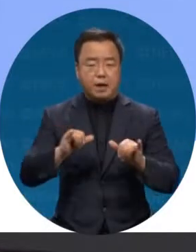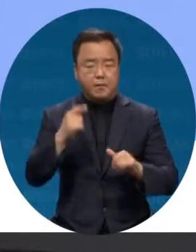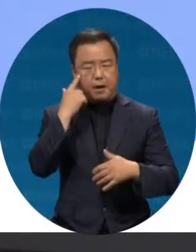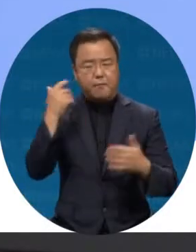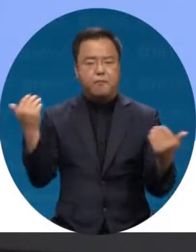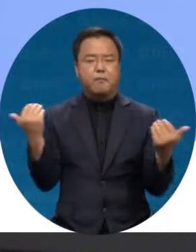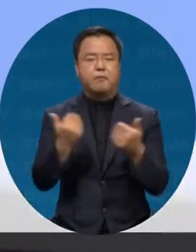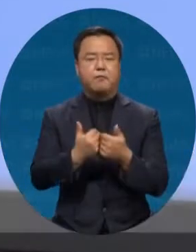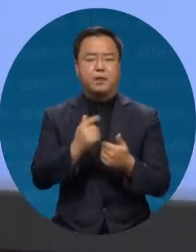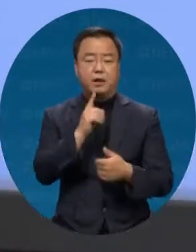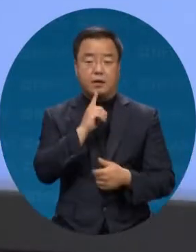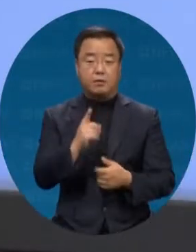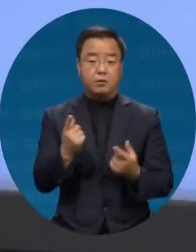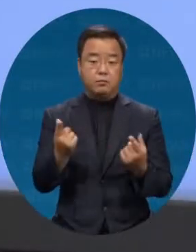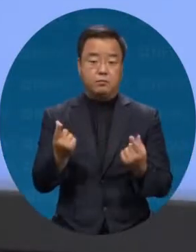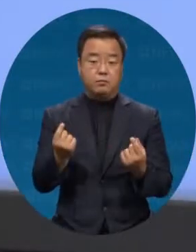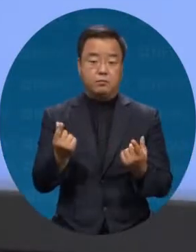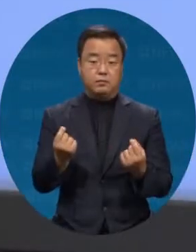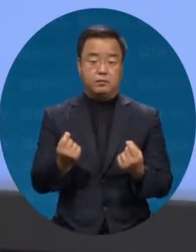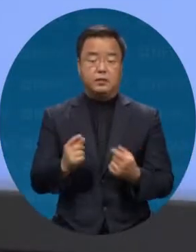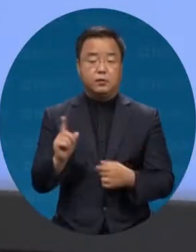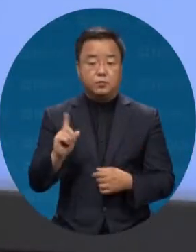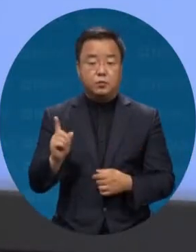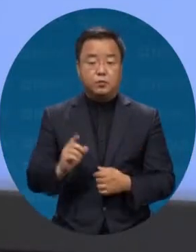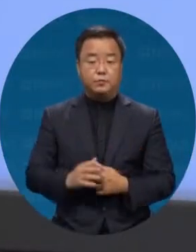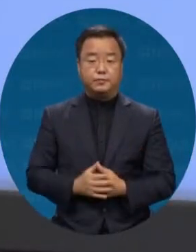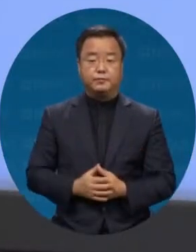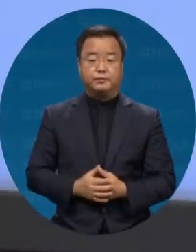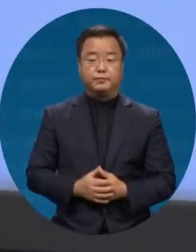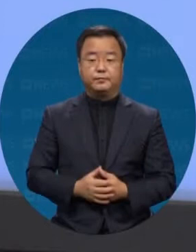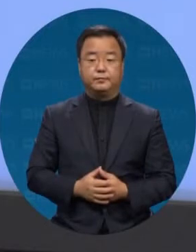어떨까요 교육부 담당자 mr 들어보시죠